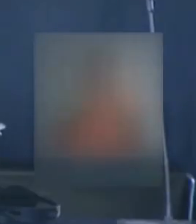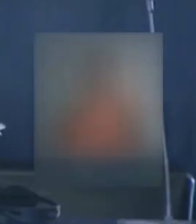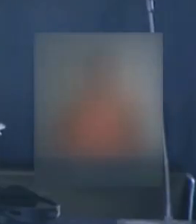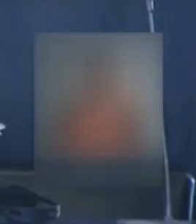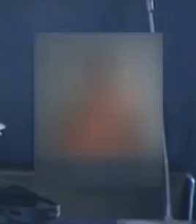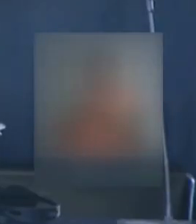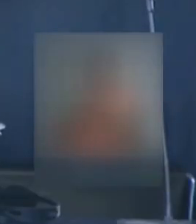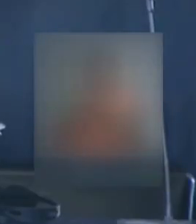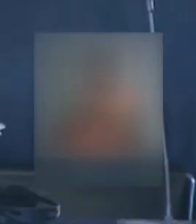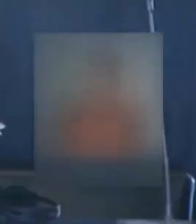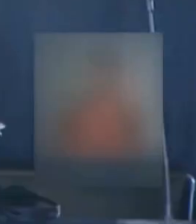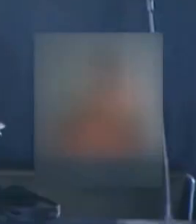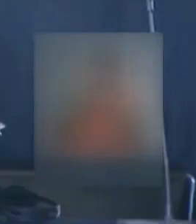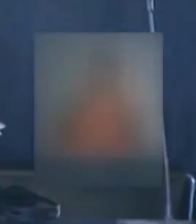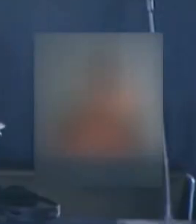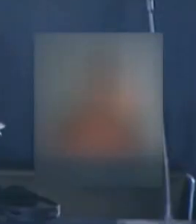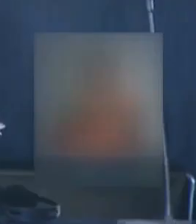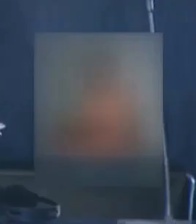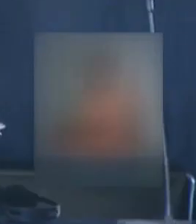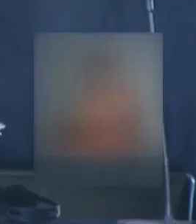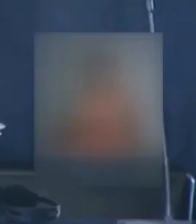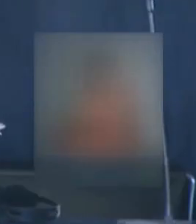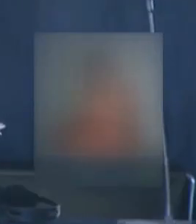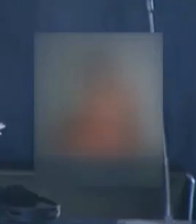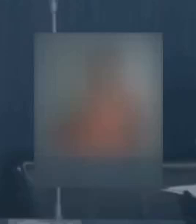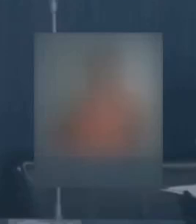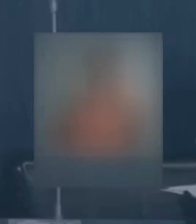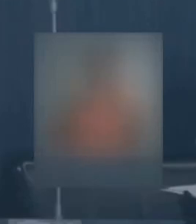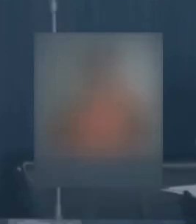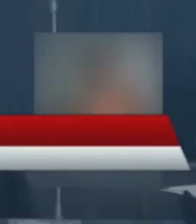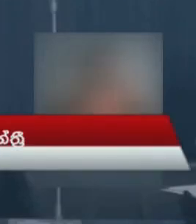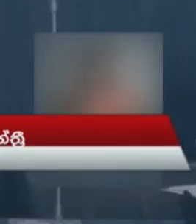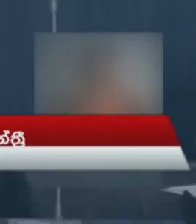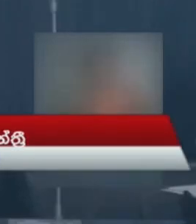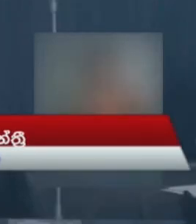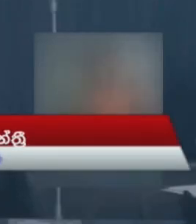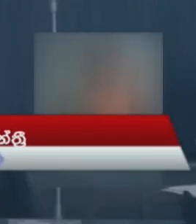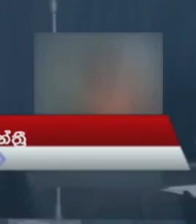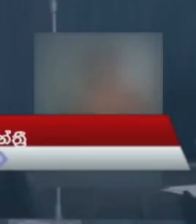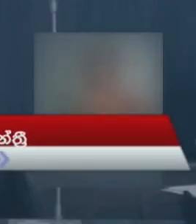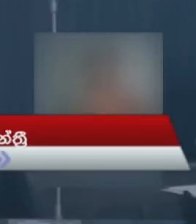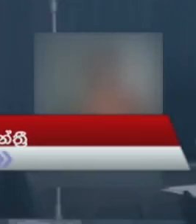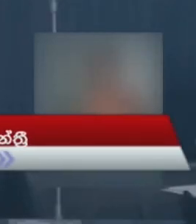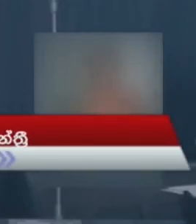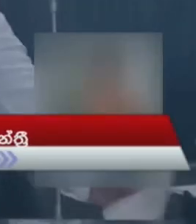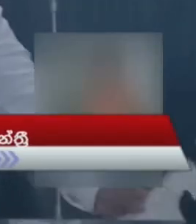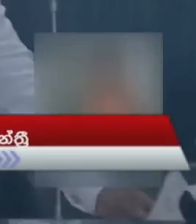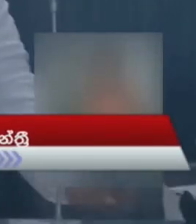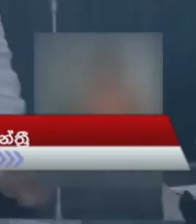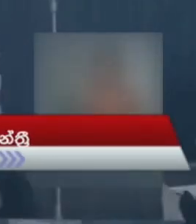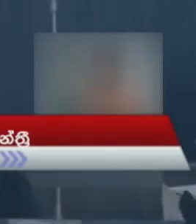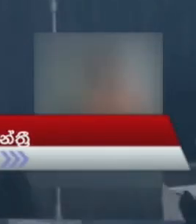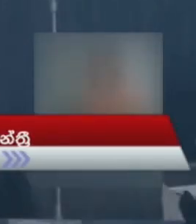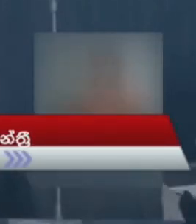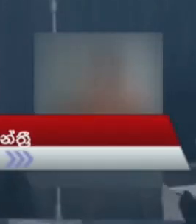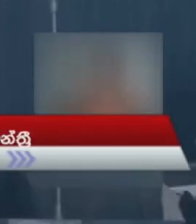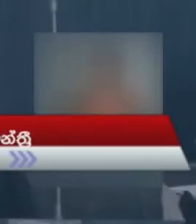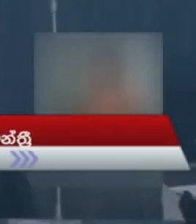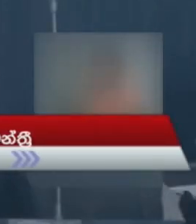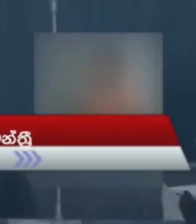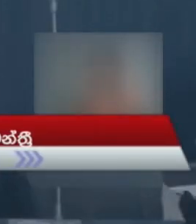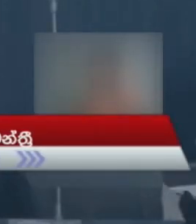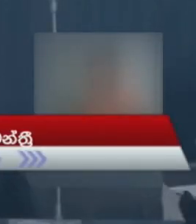අයවැයක් ගණන් කරන්න බෑ. ඔස්තාර්ලා හිටියත් ඔස්තාර් වසර කියන්න බෑ. දෙවෙනි වර කියවීමේ ඡන්ද විමසීම දවසේදී රජයේ වියදම්